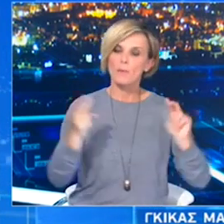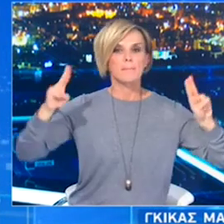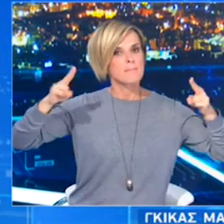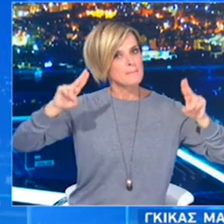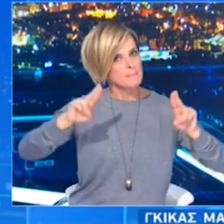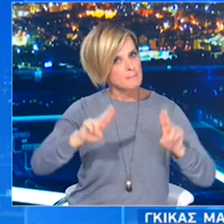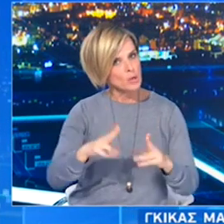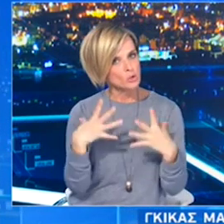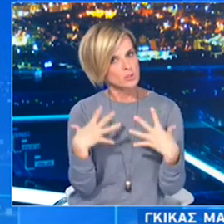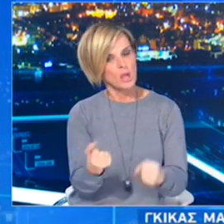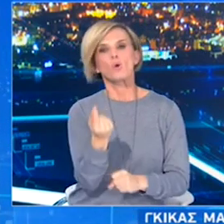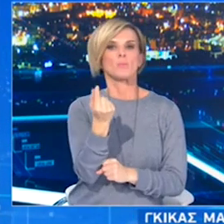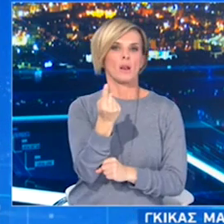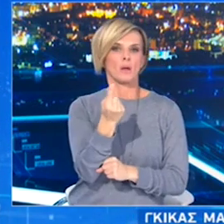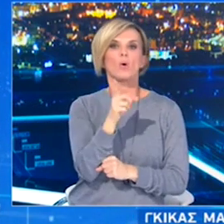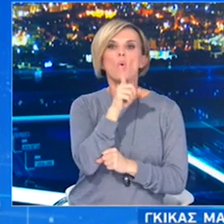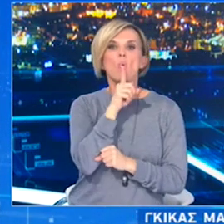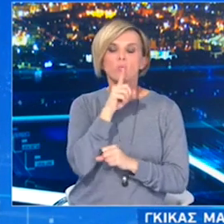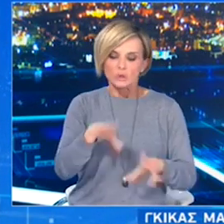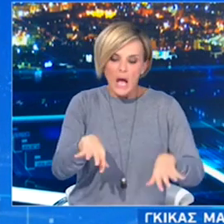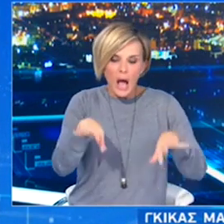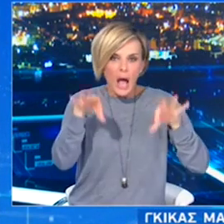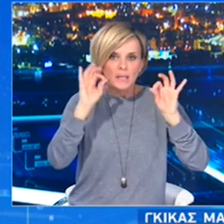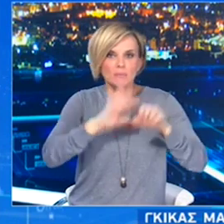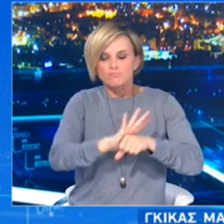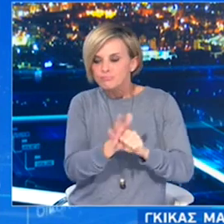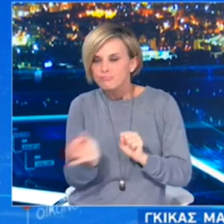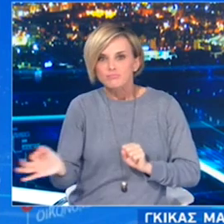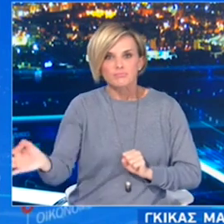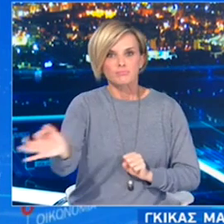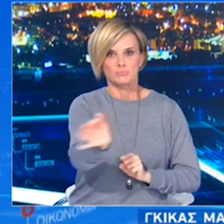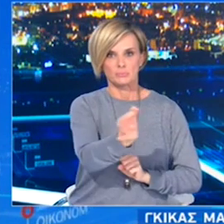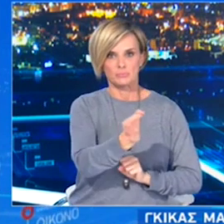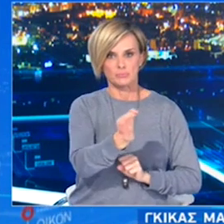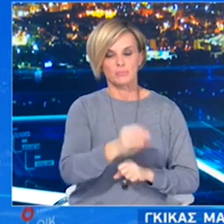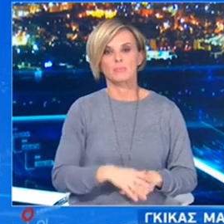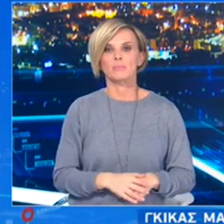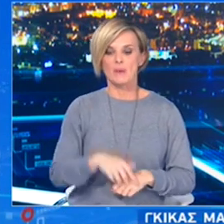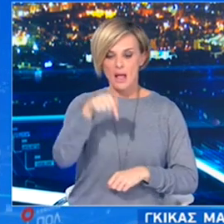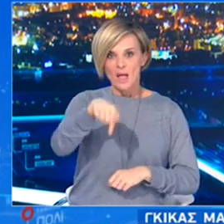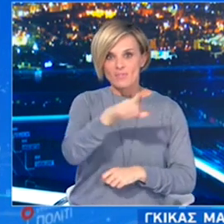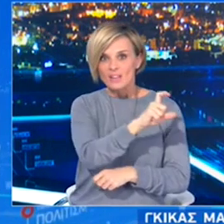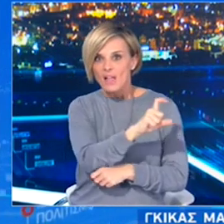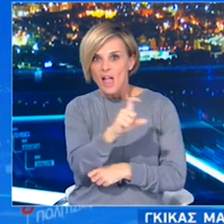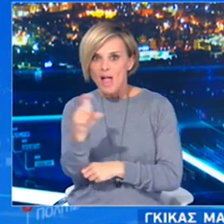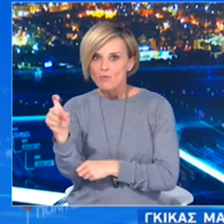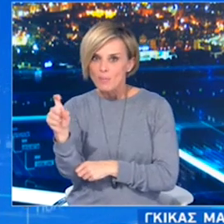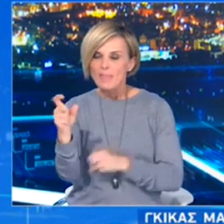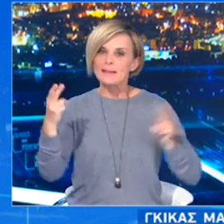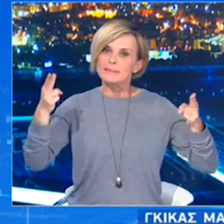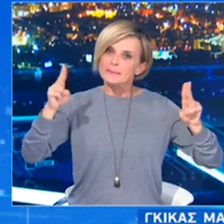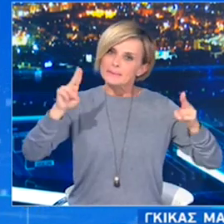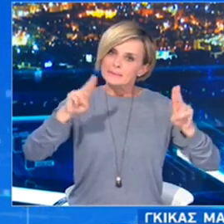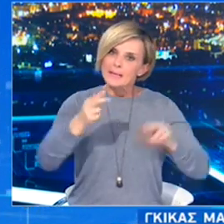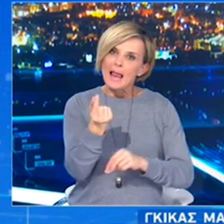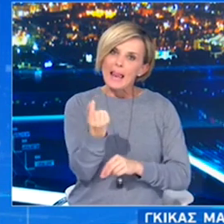ενεργών κρουσμάτων όπως καταγράφονται από τη μείωση του αριθμού των νέων διαγνώσεων σε πανελλαδικό επίπεδο. Ωστόσο, αυτή την εβδομάδα η συρρήκνωση φαίνεται να είναι μικρότερη